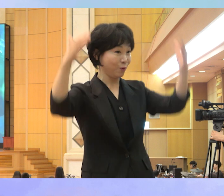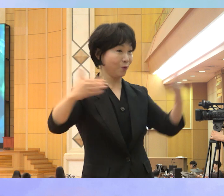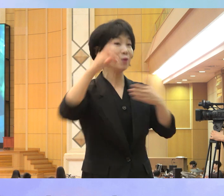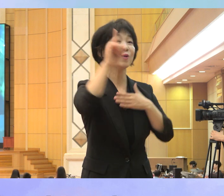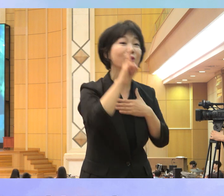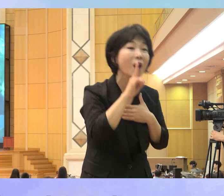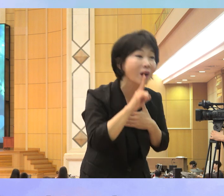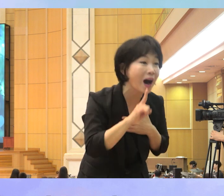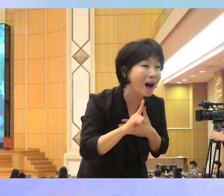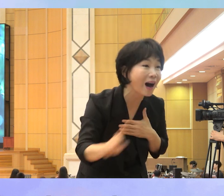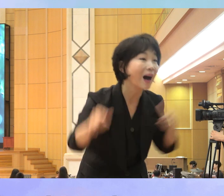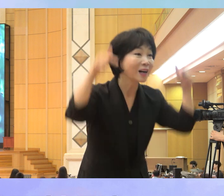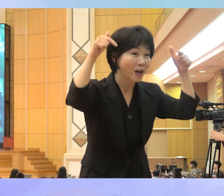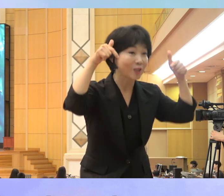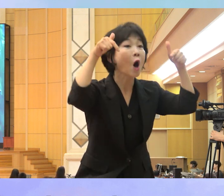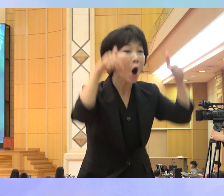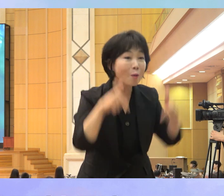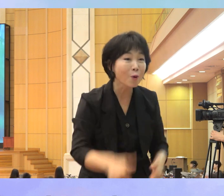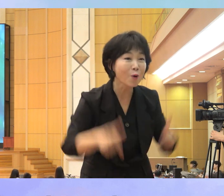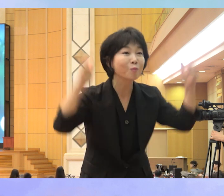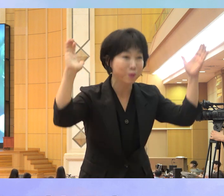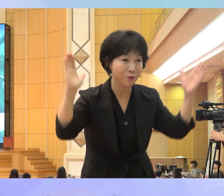동남풍아 불어라.